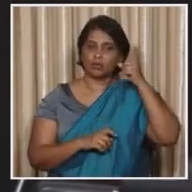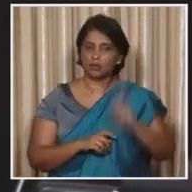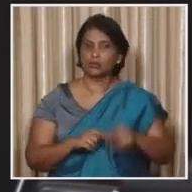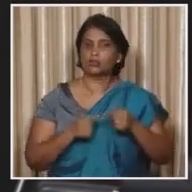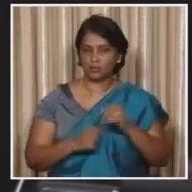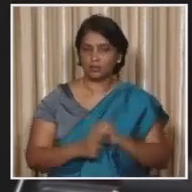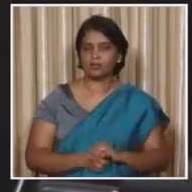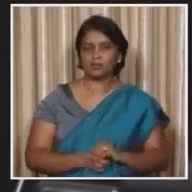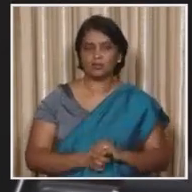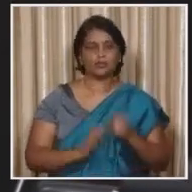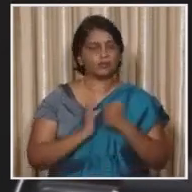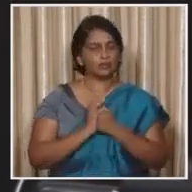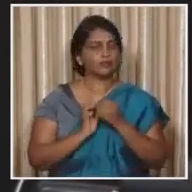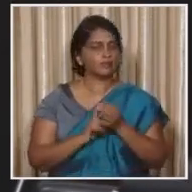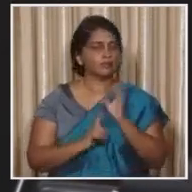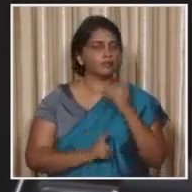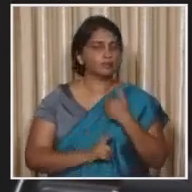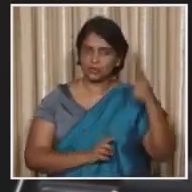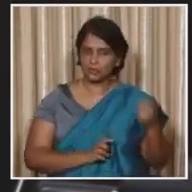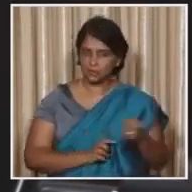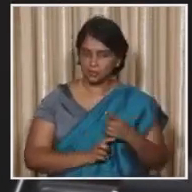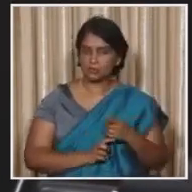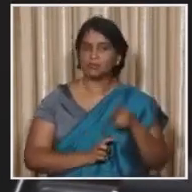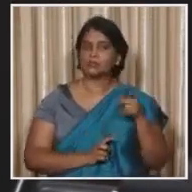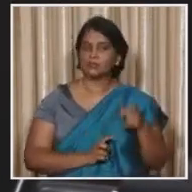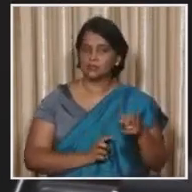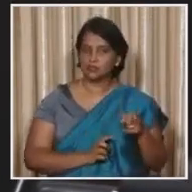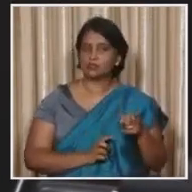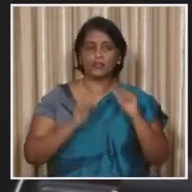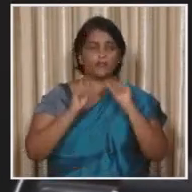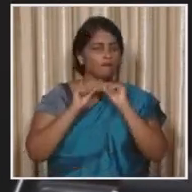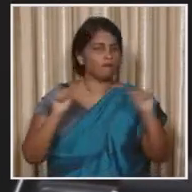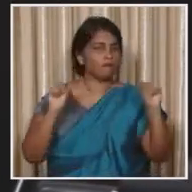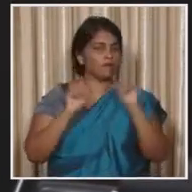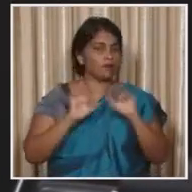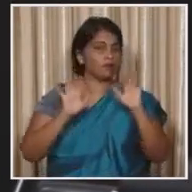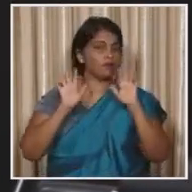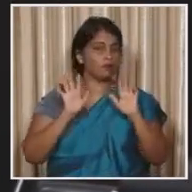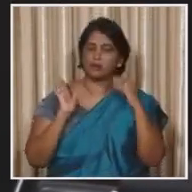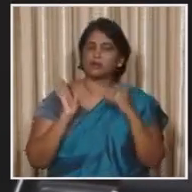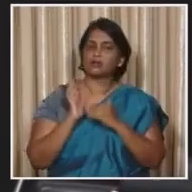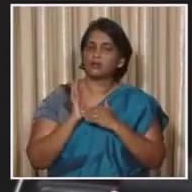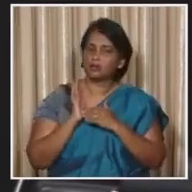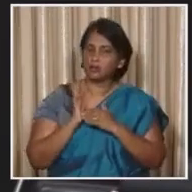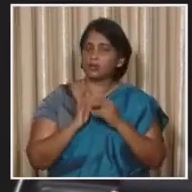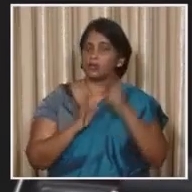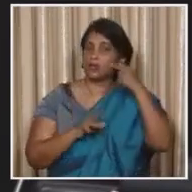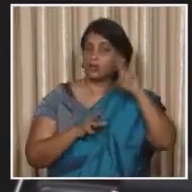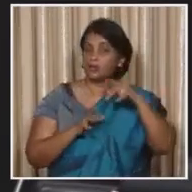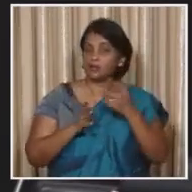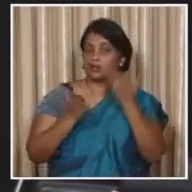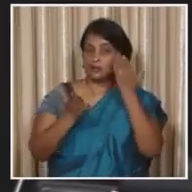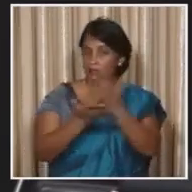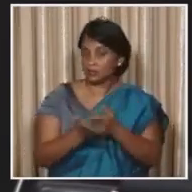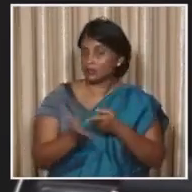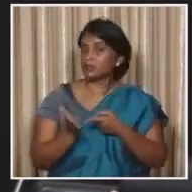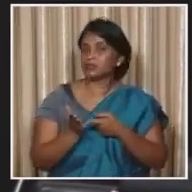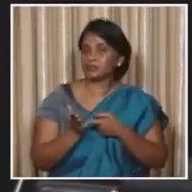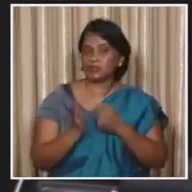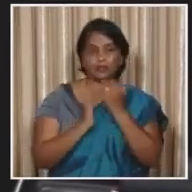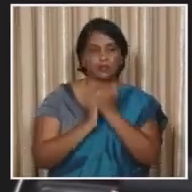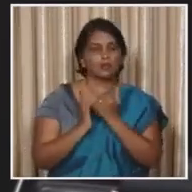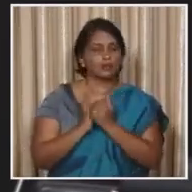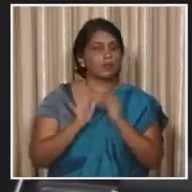විරුද්ධව ගියා කියලා. ගරු සභාපතිතුමනි මම ඊයේ දිනේ මෙම වගන්ති 9ක් පිළිබඳව විශ්වාසභංග යෝජනාවේ තියෙන